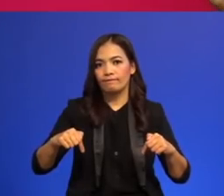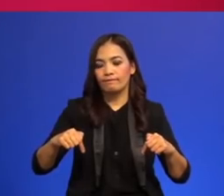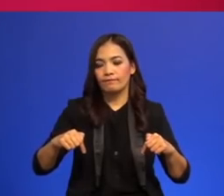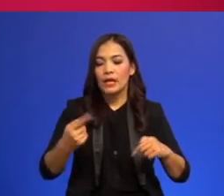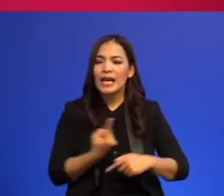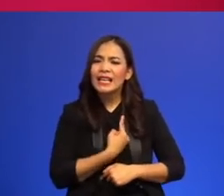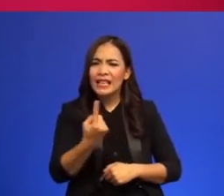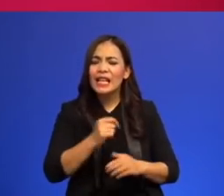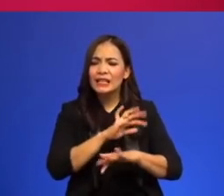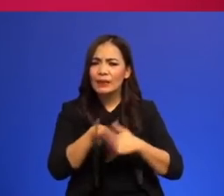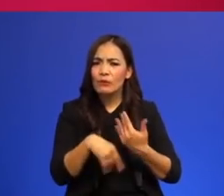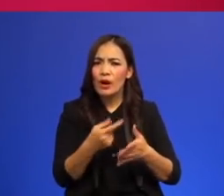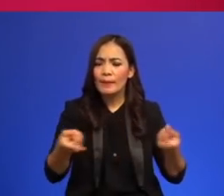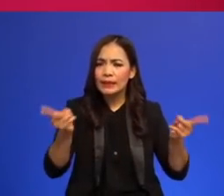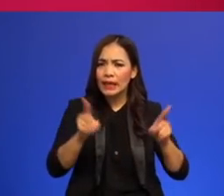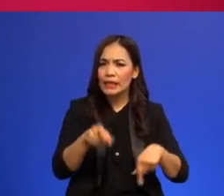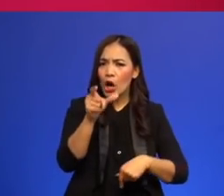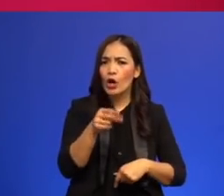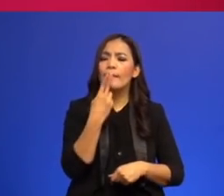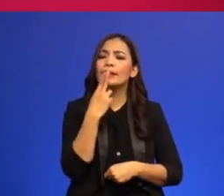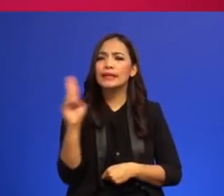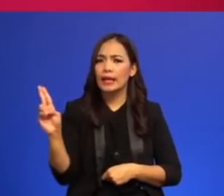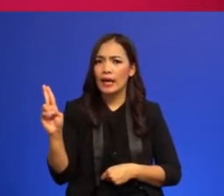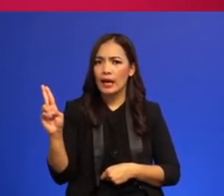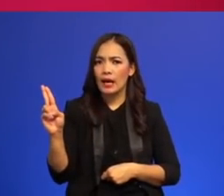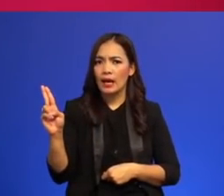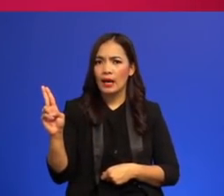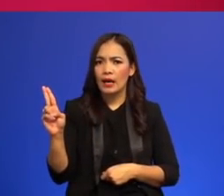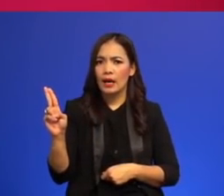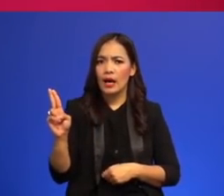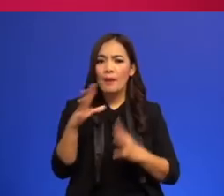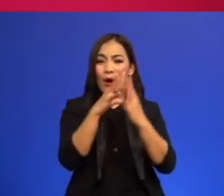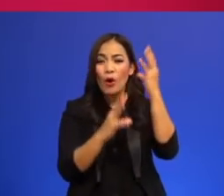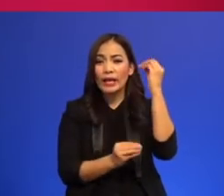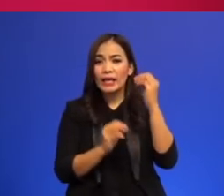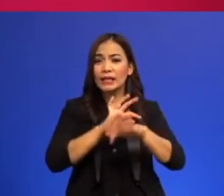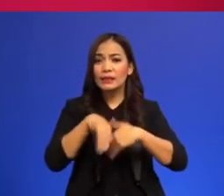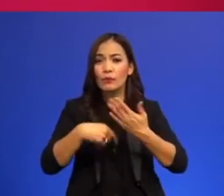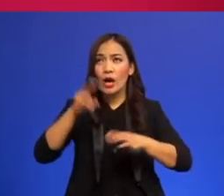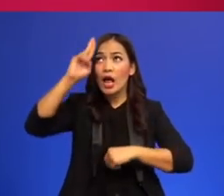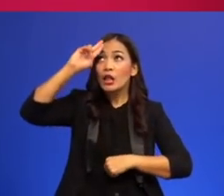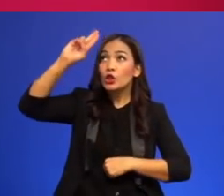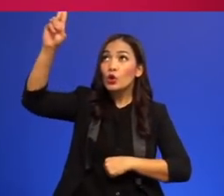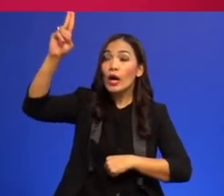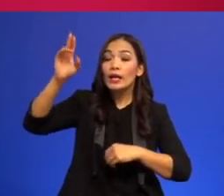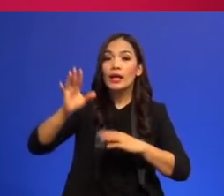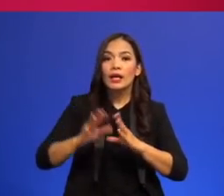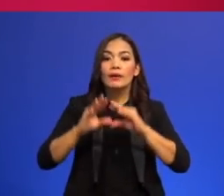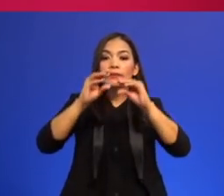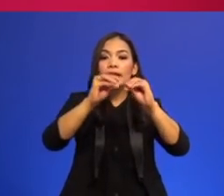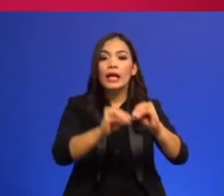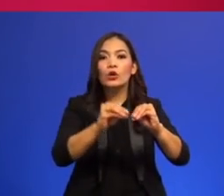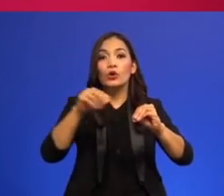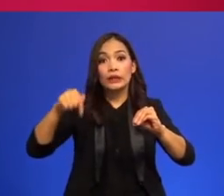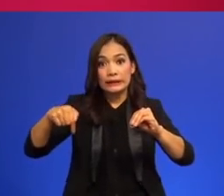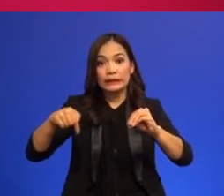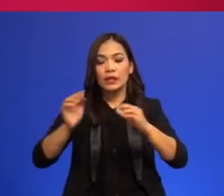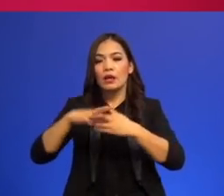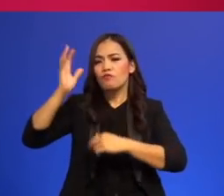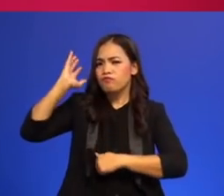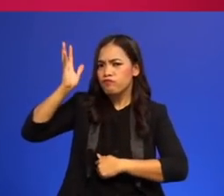Dan kita semua sebagai orang percaya, mewakili Tuhan yang menaruh saya sebagai juru